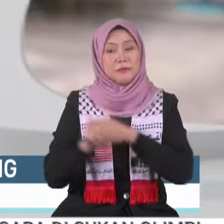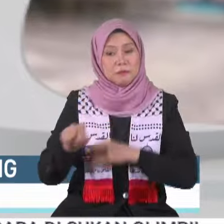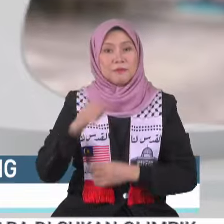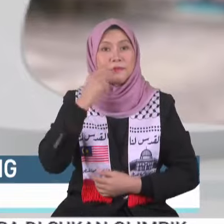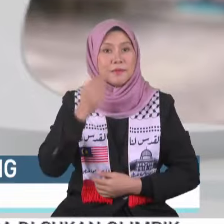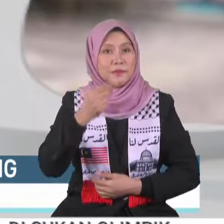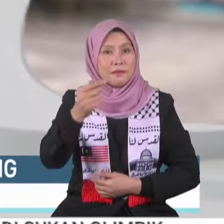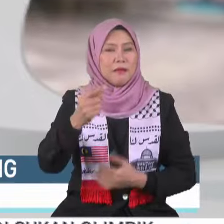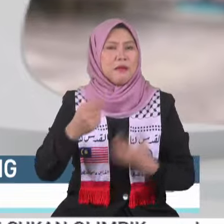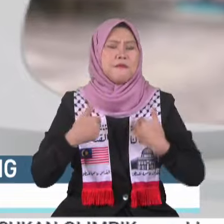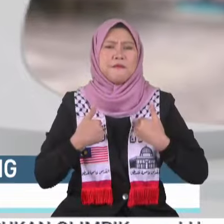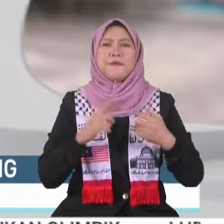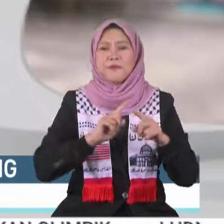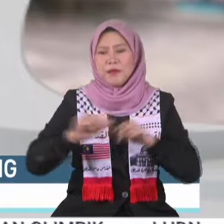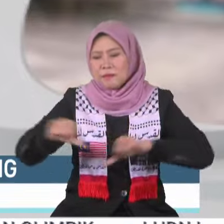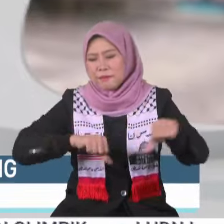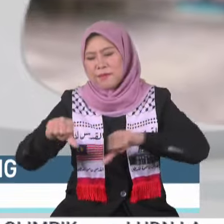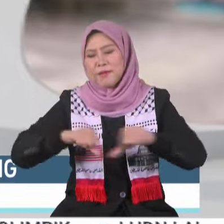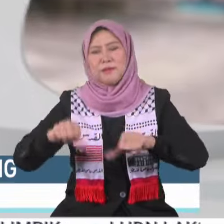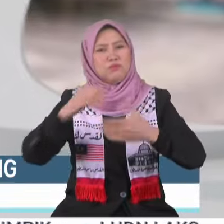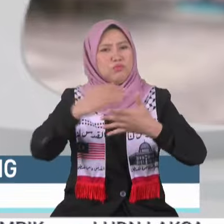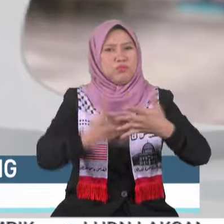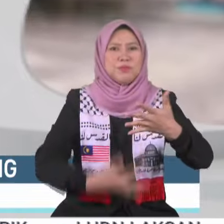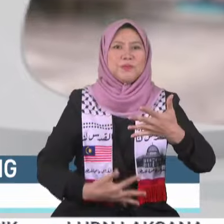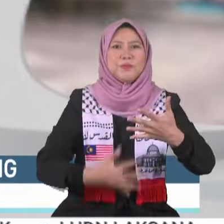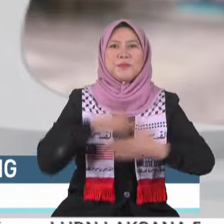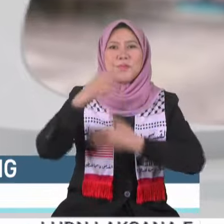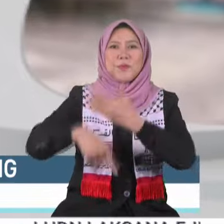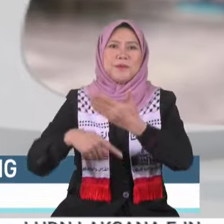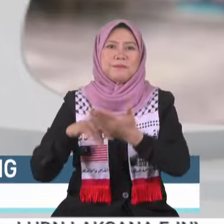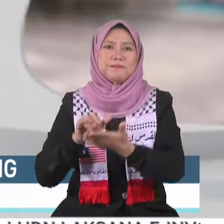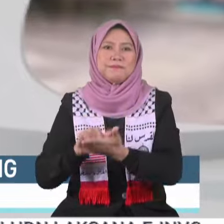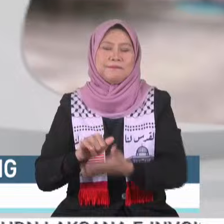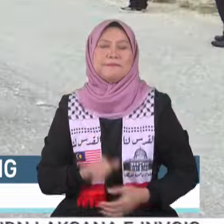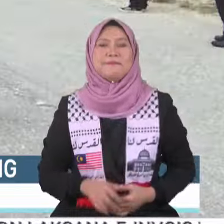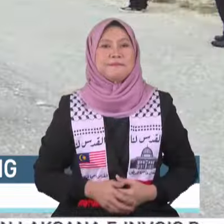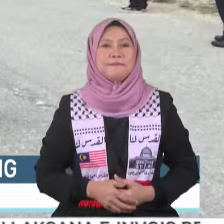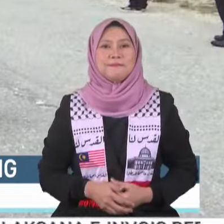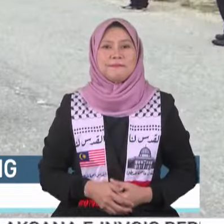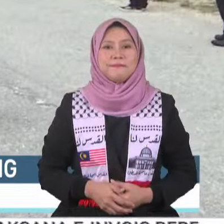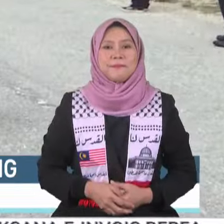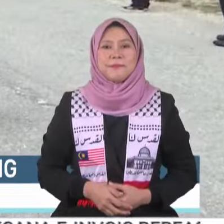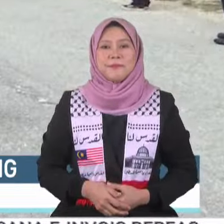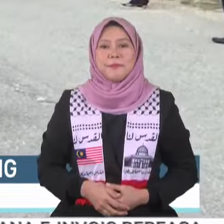berkata pelbagai aktiviti menarik bakal diadakan sepanjang program itu.